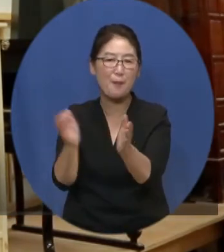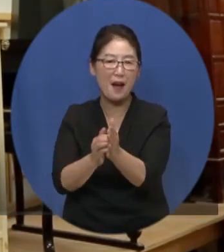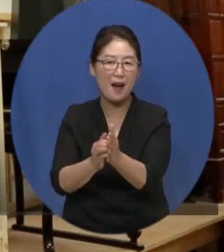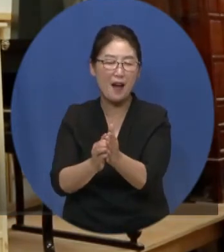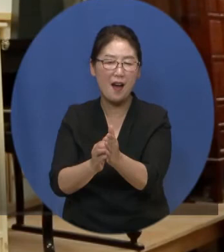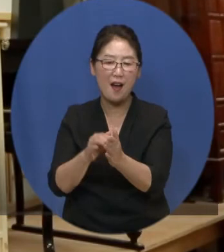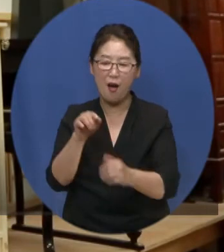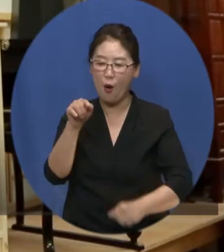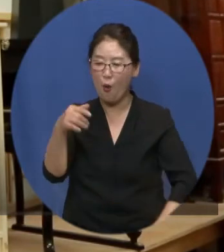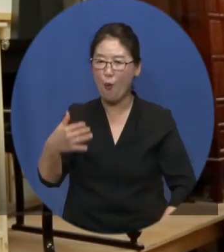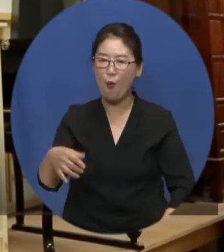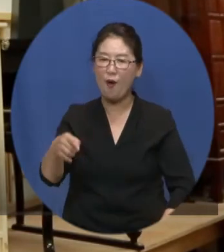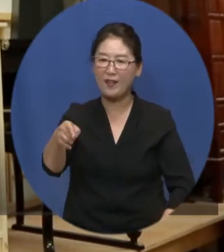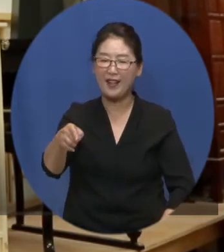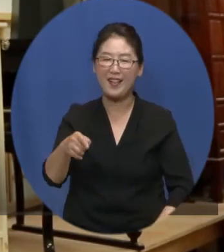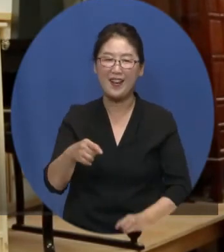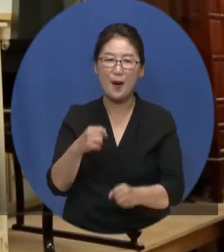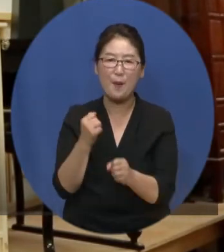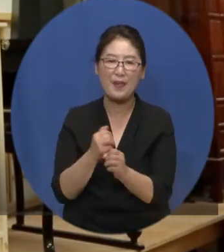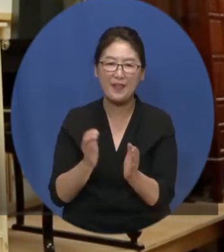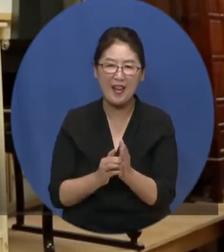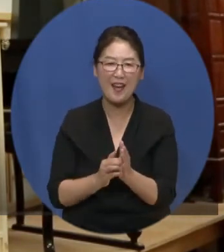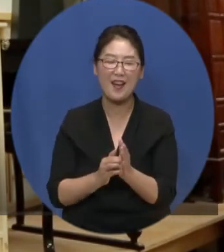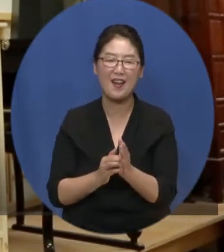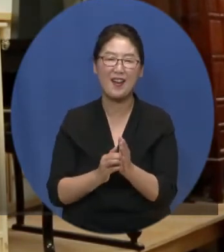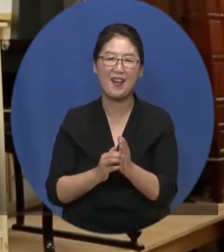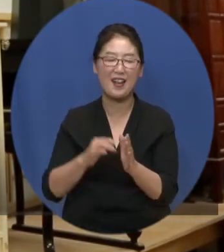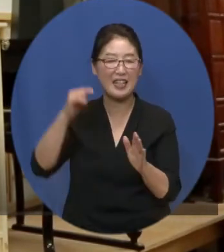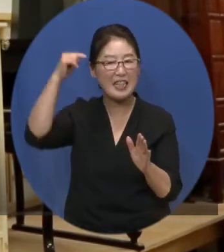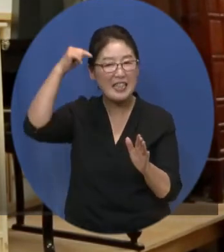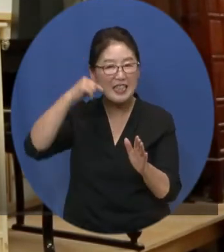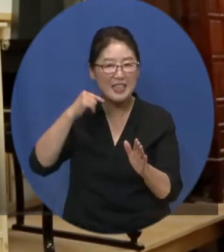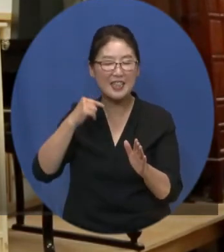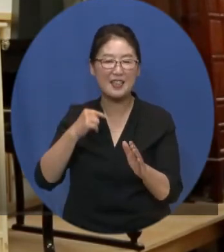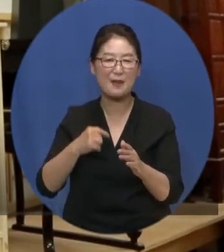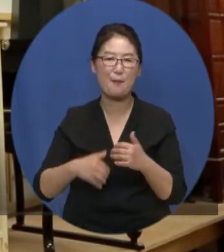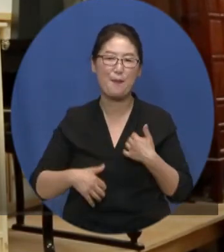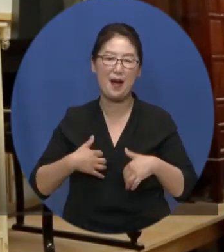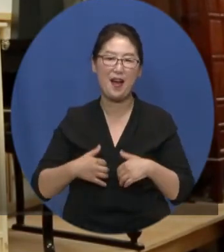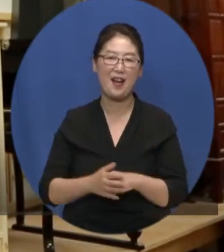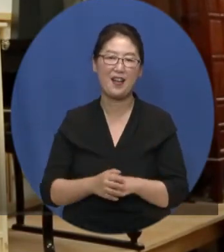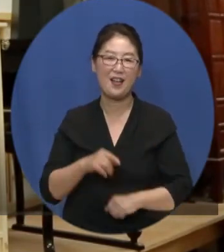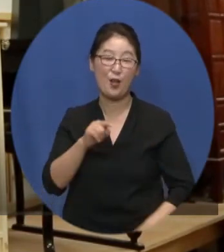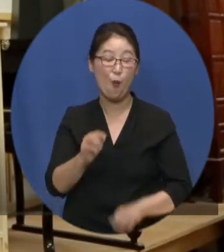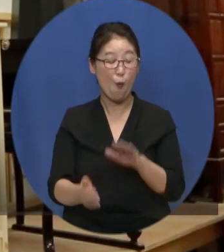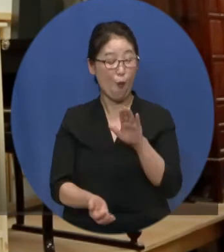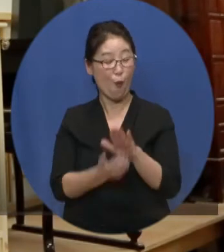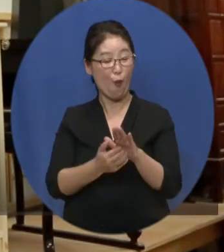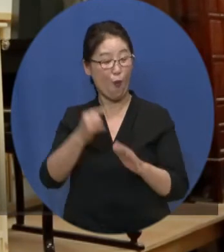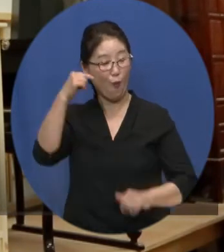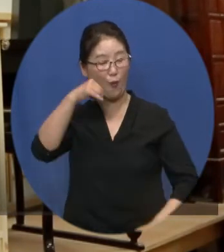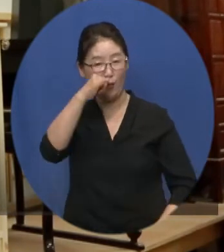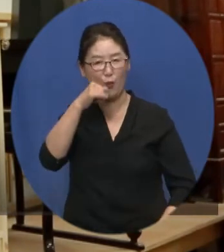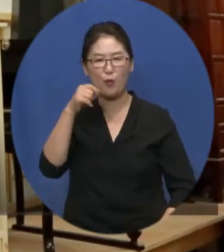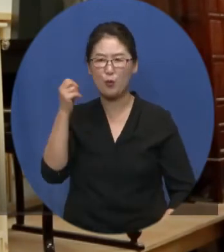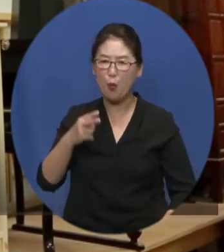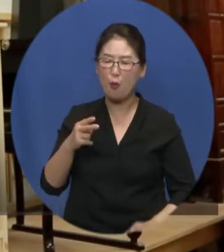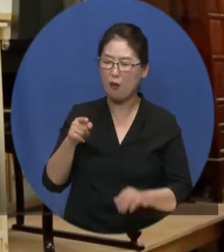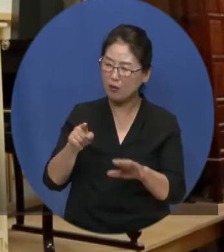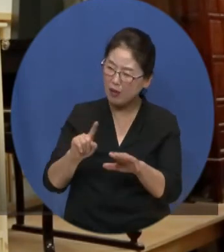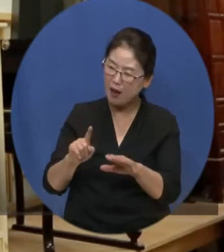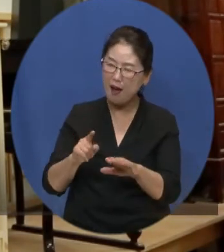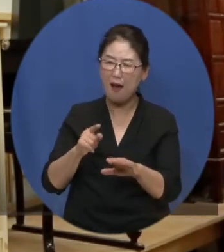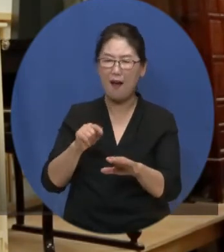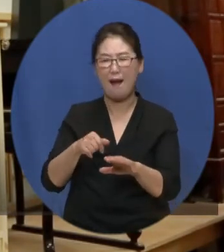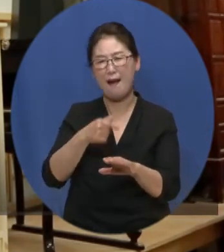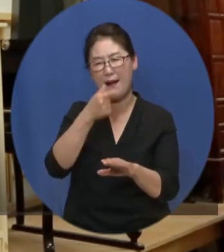이걸 해냈어 물론 성취감과 좌 기감이 같이 와요 9 내가 이 정도 밖에 안 돼 근데 그